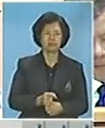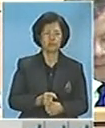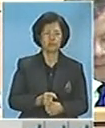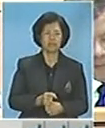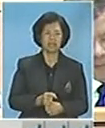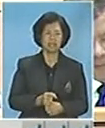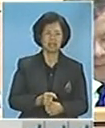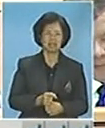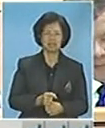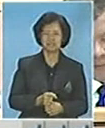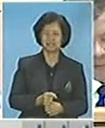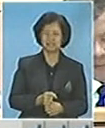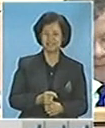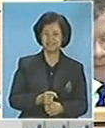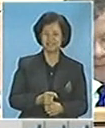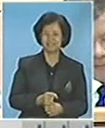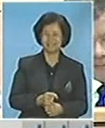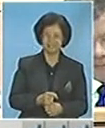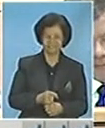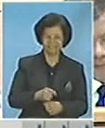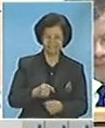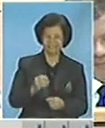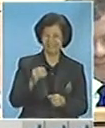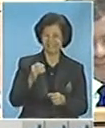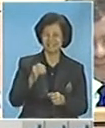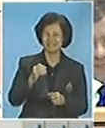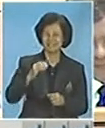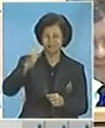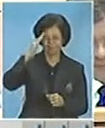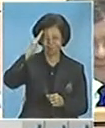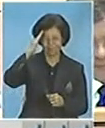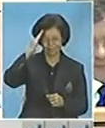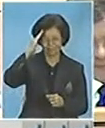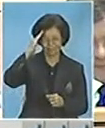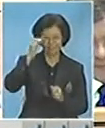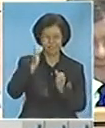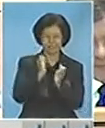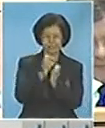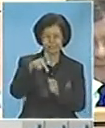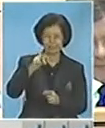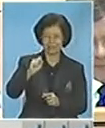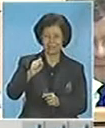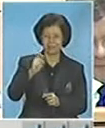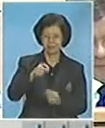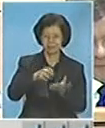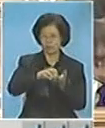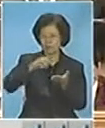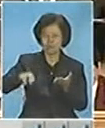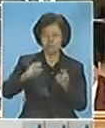ก่อนอื่นนี่ผมคิดว่าจ่าประสิทธิ์ต้องถอนคำว่าฆ่าคนตายก่อนครับ